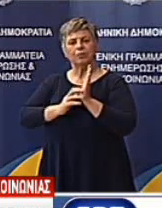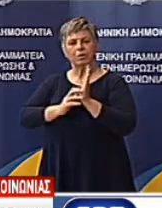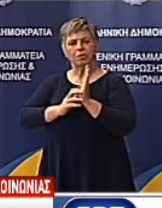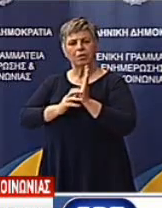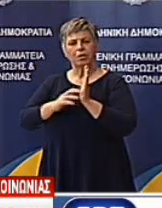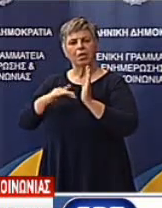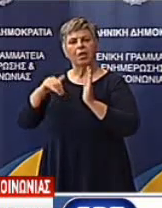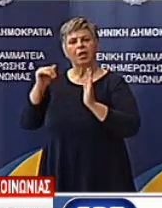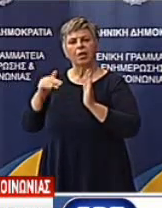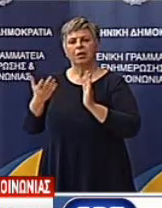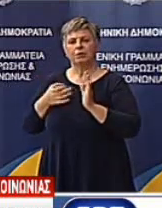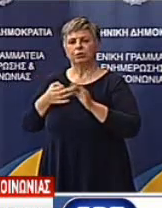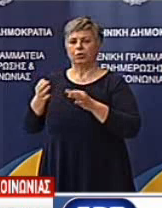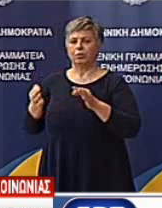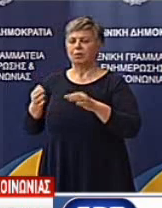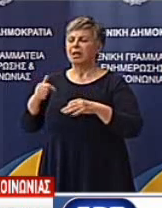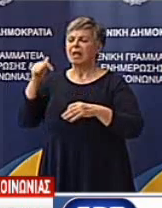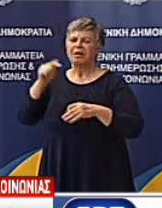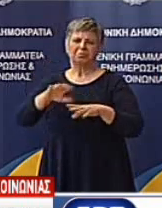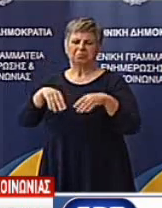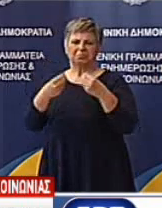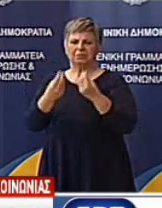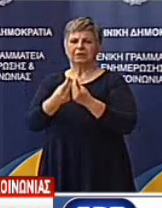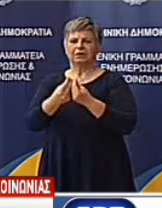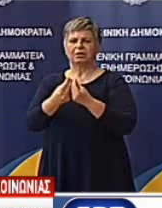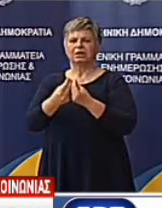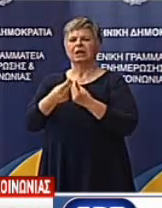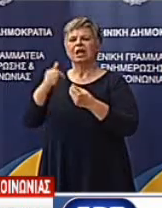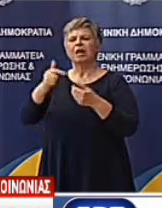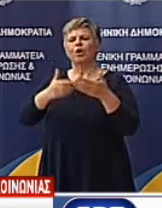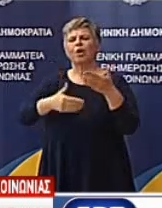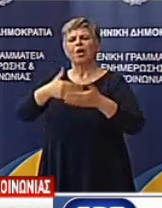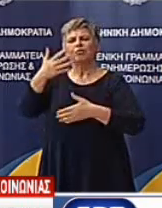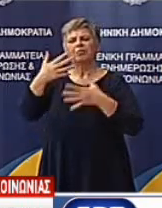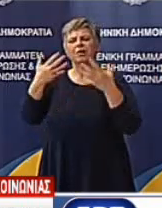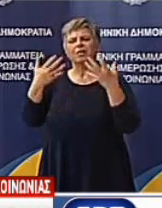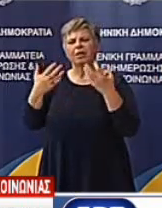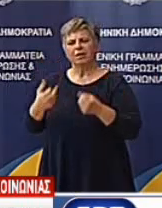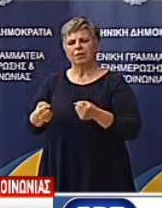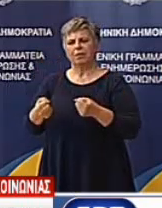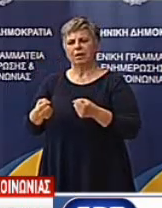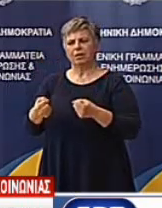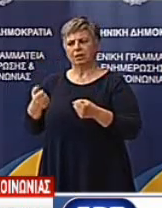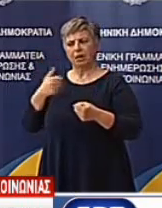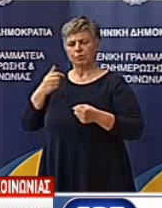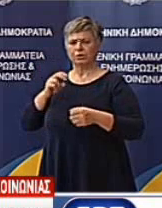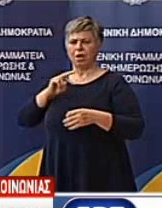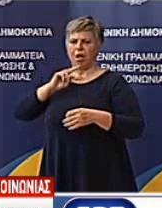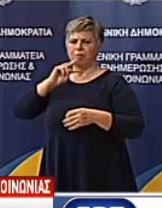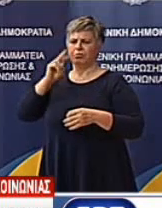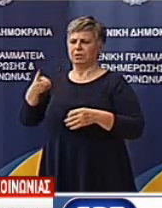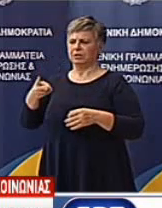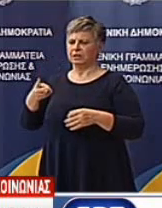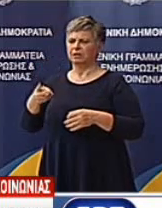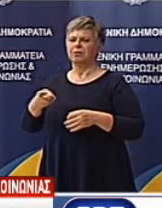θεωρούμε ότι είναι ανεπίκαιρη. Μπλέκεται και το δημοσίευμα, όπως είπαμε πριν. Εμείς απαντήσαμε απέναντι σε αυτό και απαντήσαμε τον